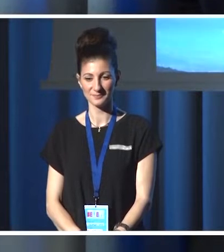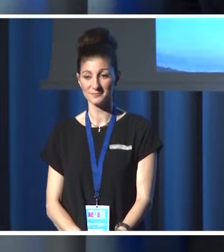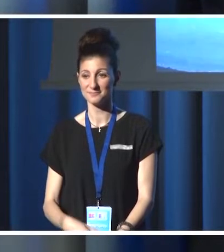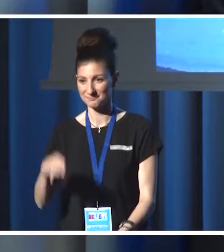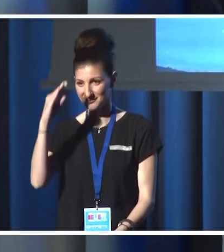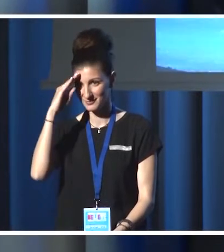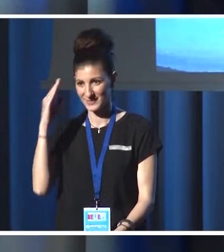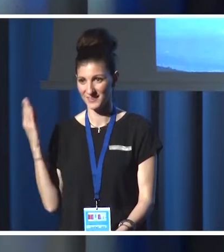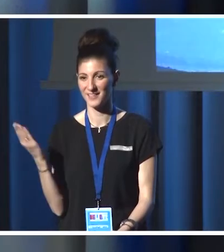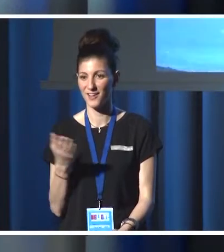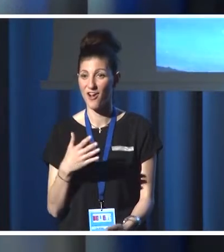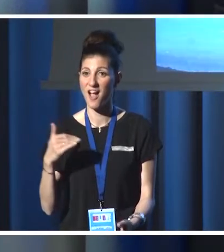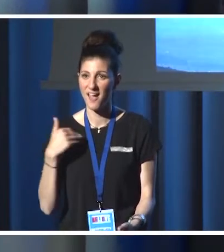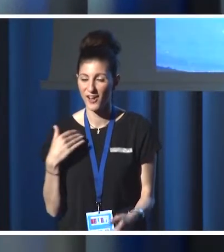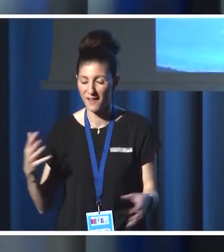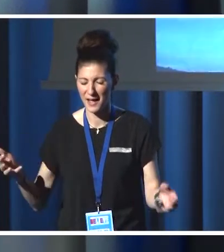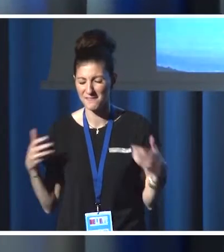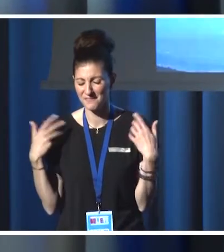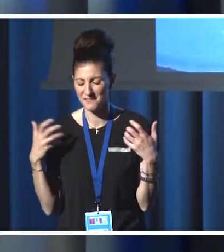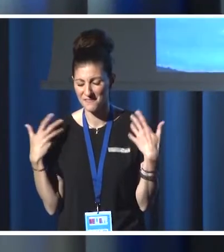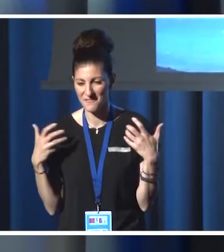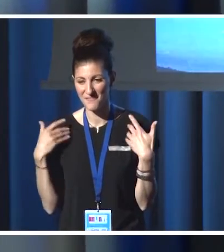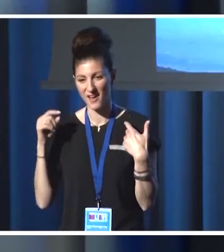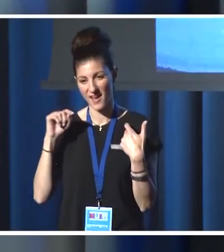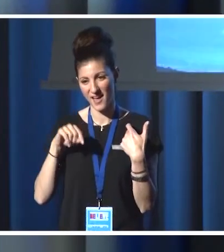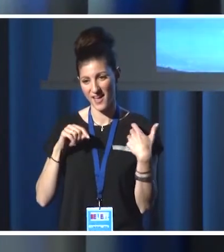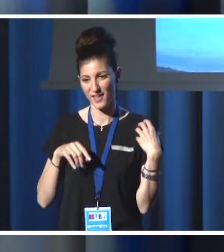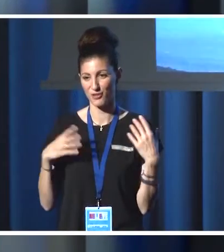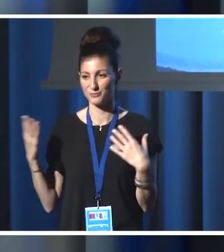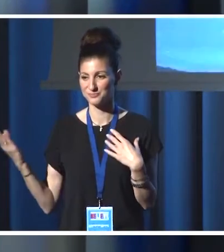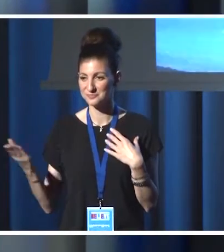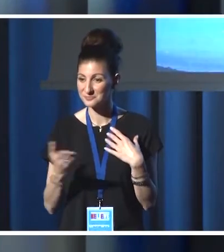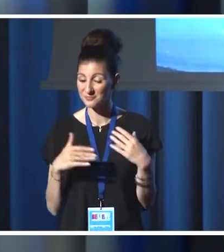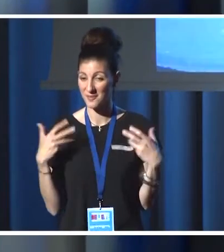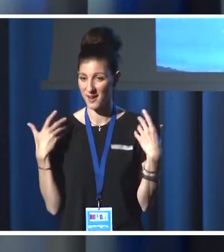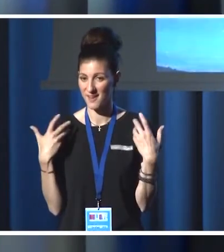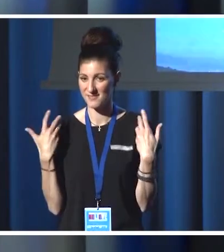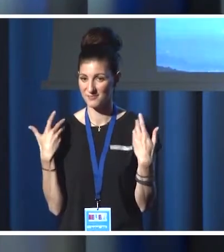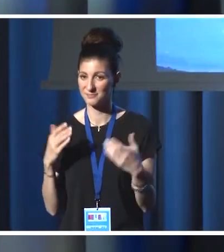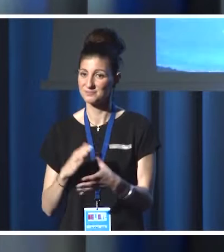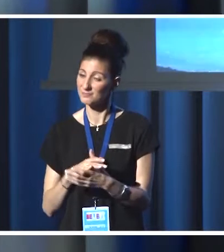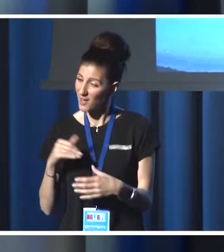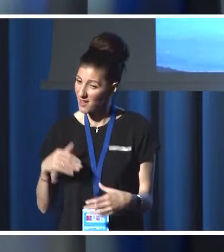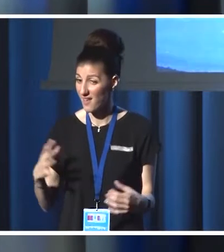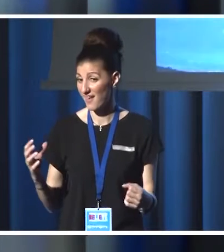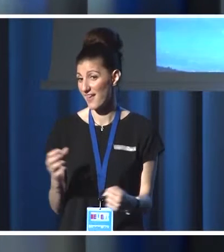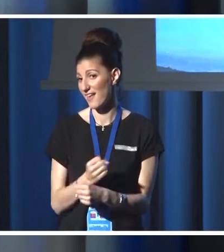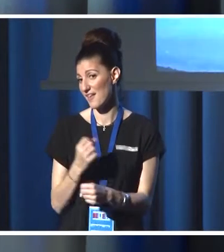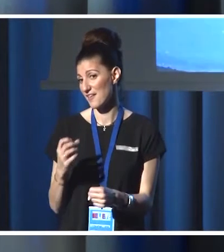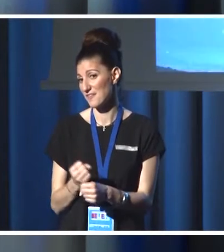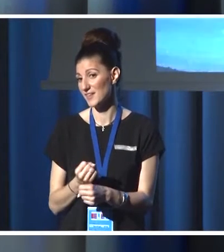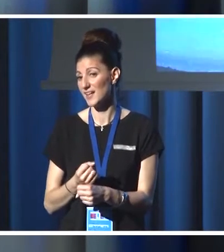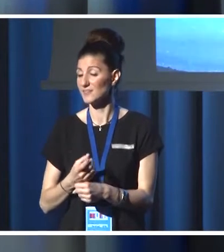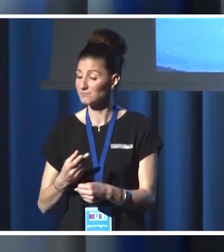γεια σας είναιη μεγάλη μου χαρά που βρίσκομαι σήμερα εδώ κοντά σας και έχω την ευκαιρία να